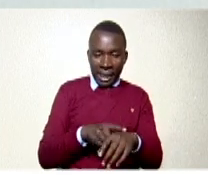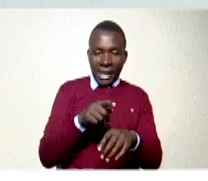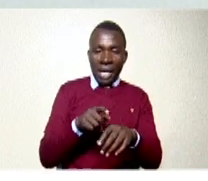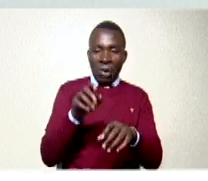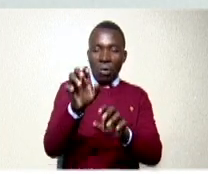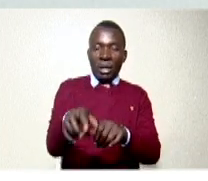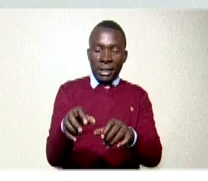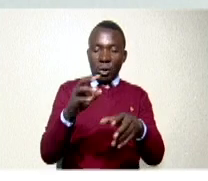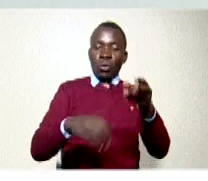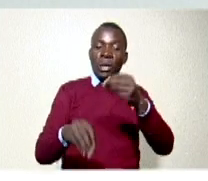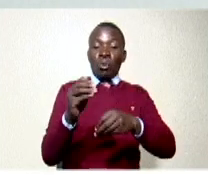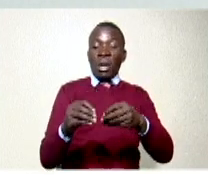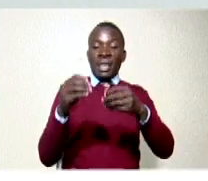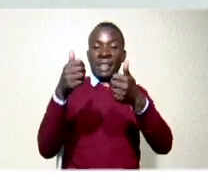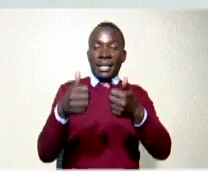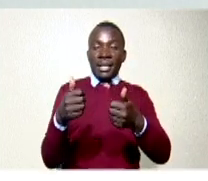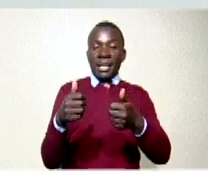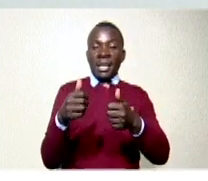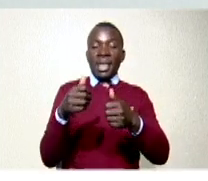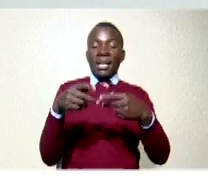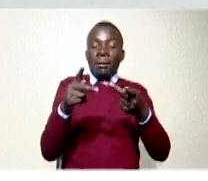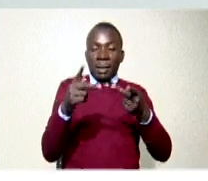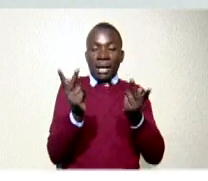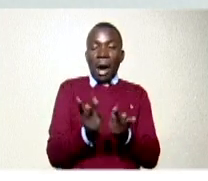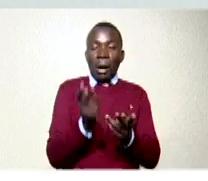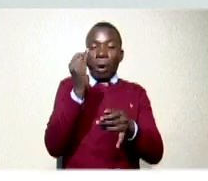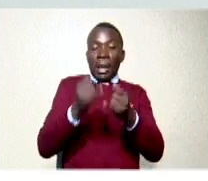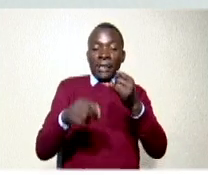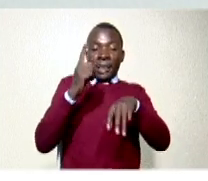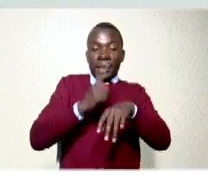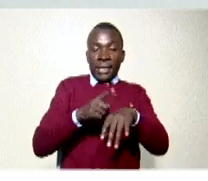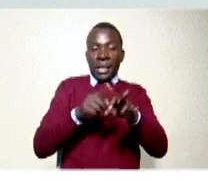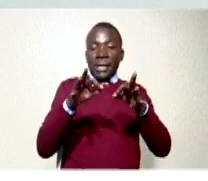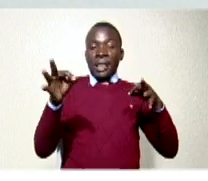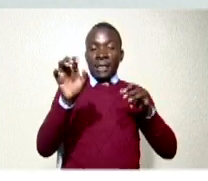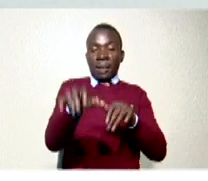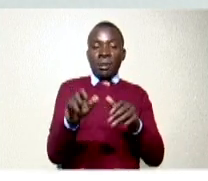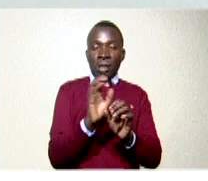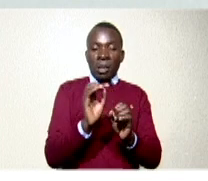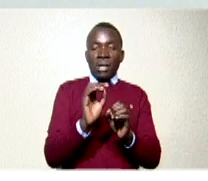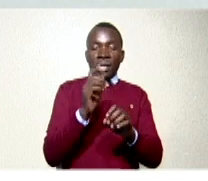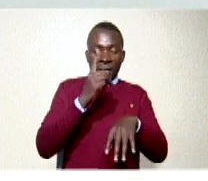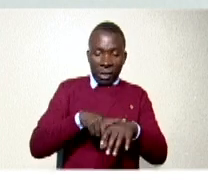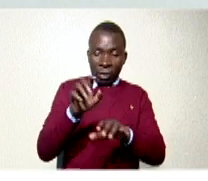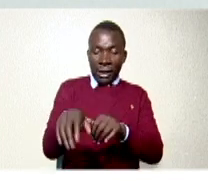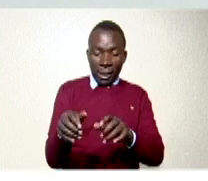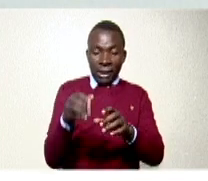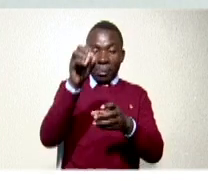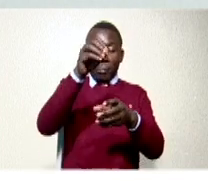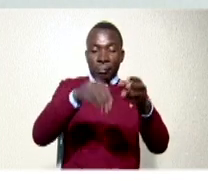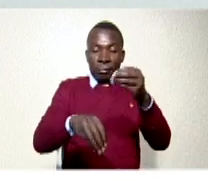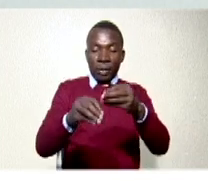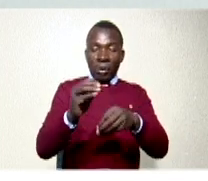ahantu cyangwa se haraye hamaze igihe hadahingwa iyo weza birihuta cyane. Iyo utangiye kugira